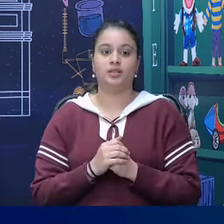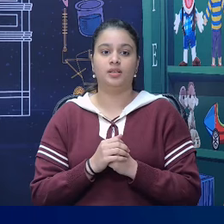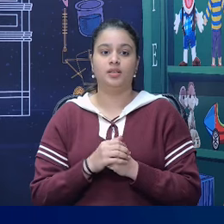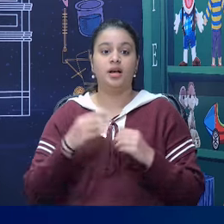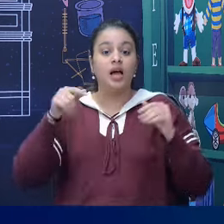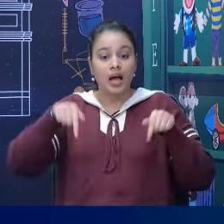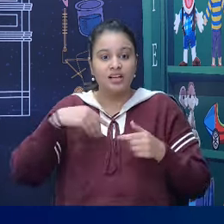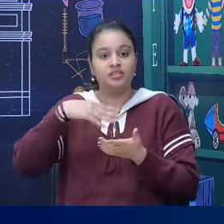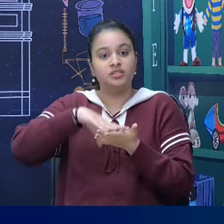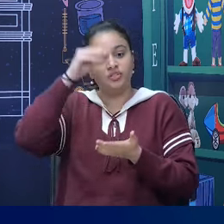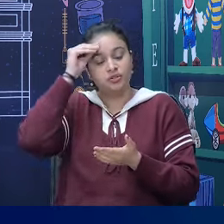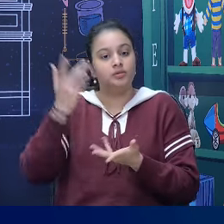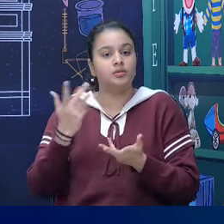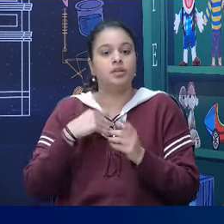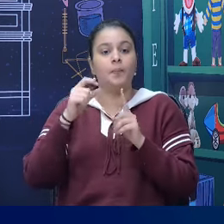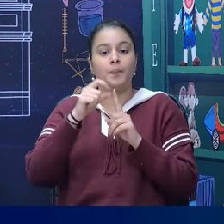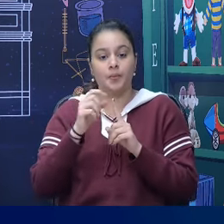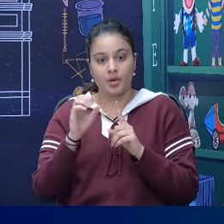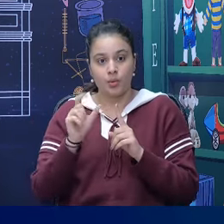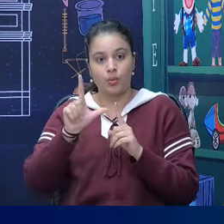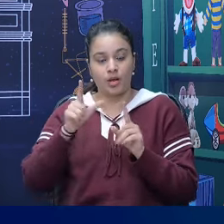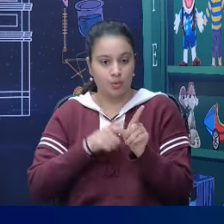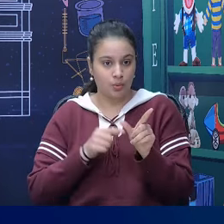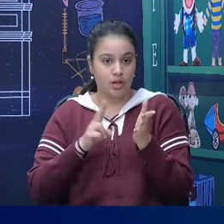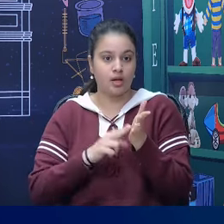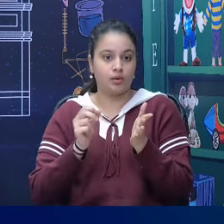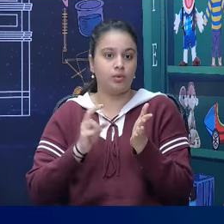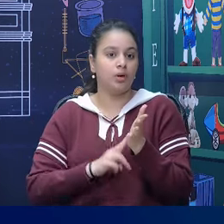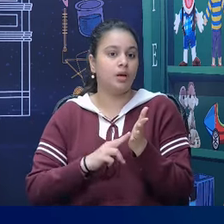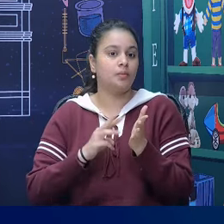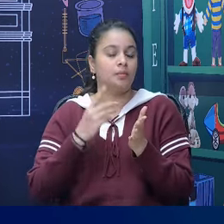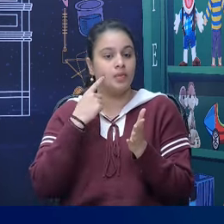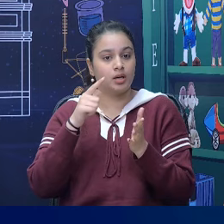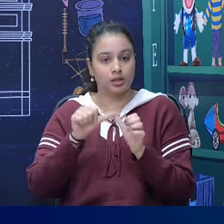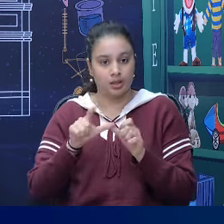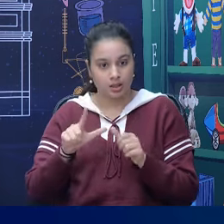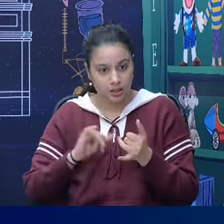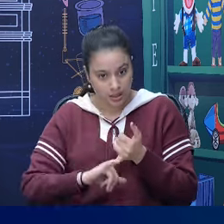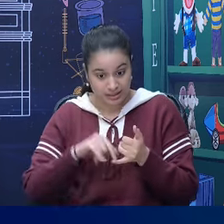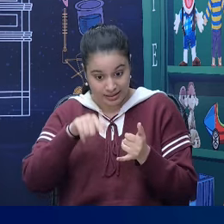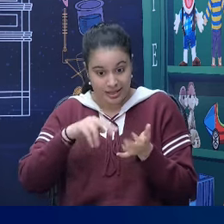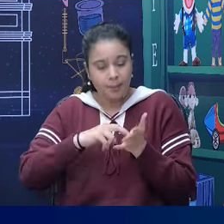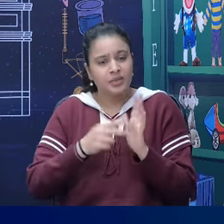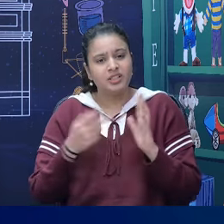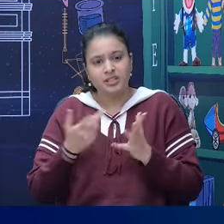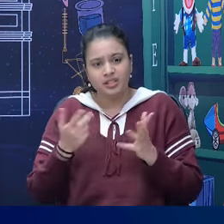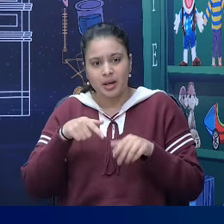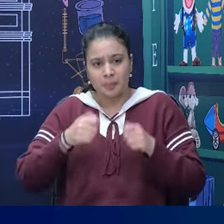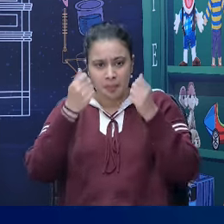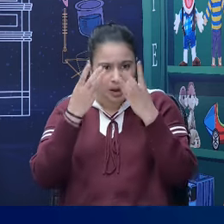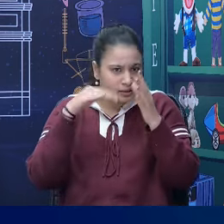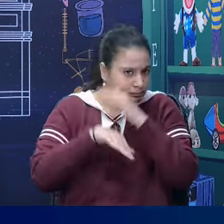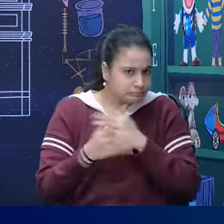dth.com के बारे में तो पॉलिनो मियस क्या होते हैं और गणित का क्या एक इंपॉर्टेंट कांसेप्ट है इसके अंतर्गत हम क्या-क्या